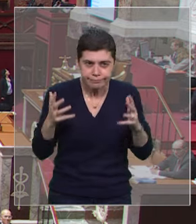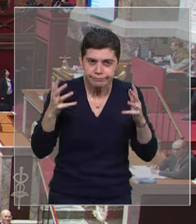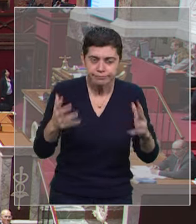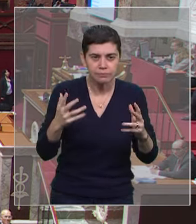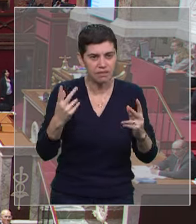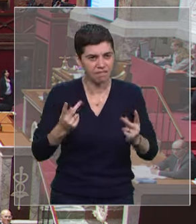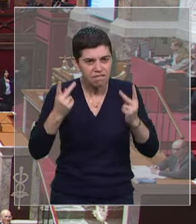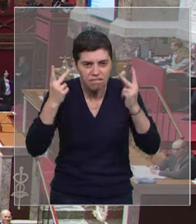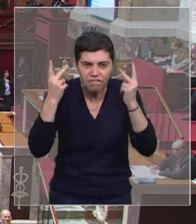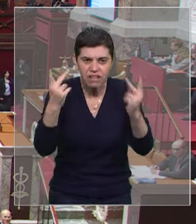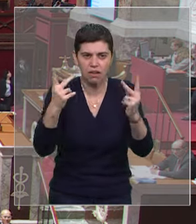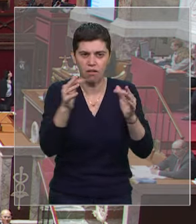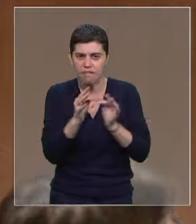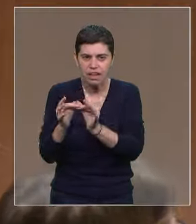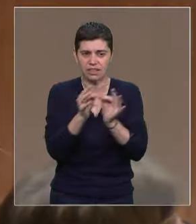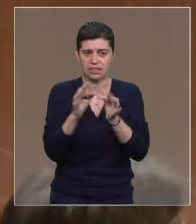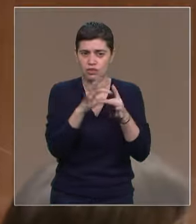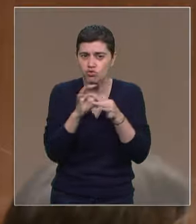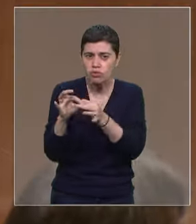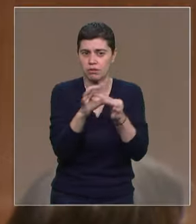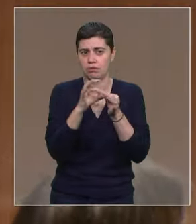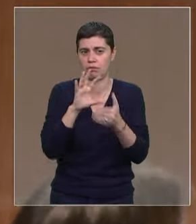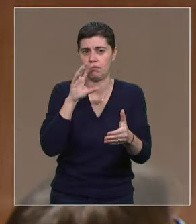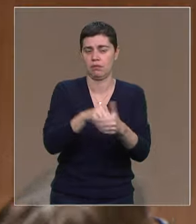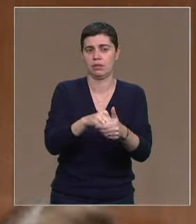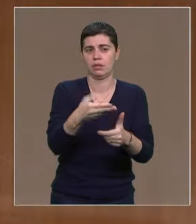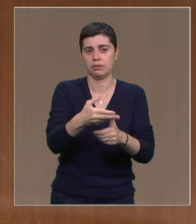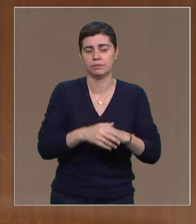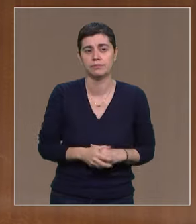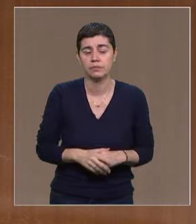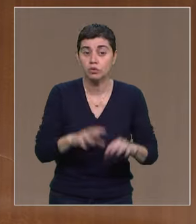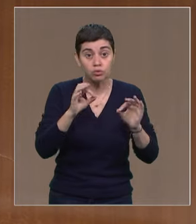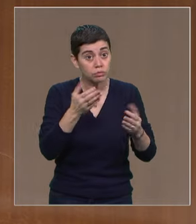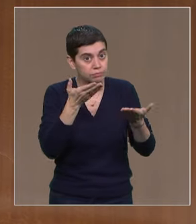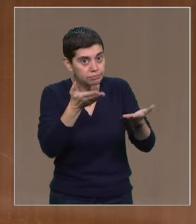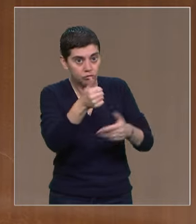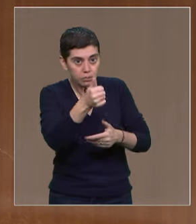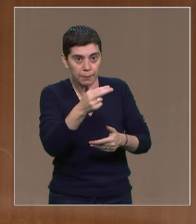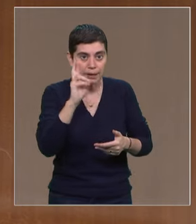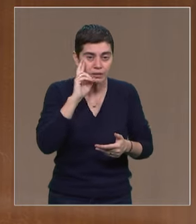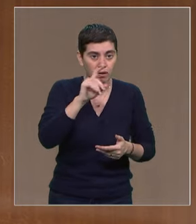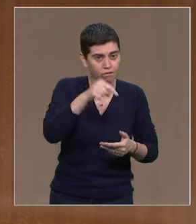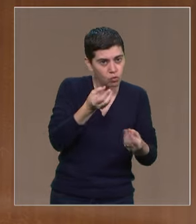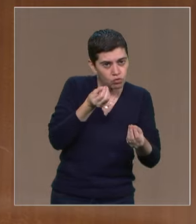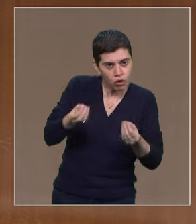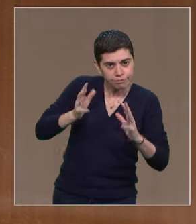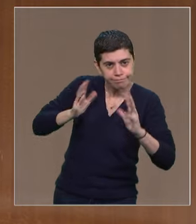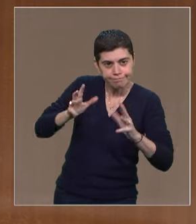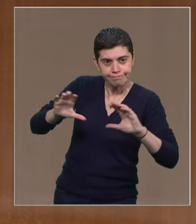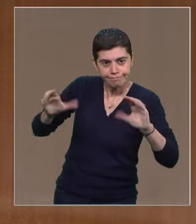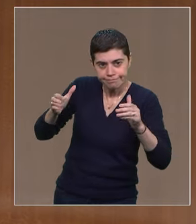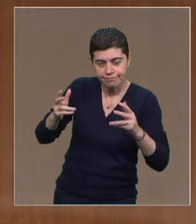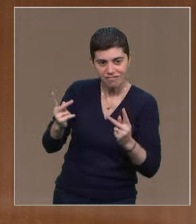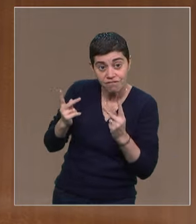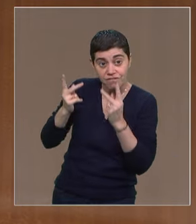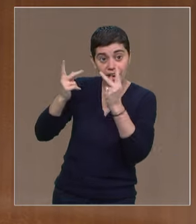de fraternité et de solidarité. Et en ce sens, vous avez raison, nous devons continuer à les valoriser, à les